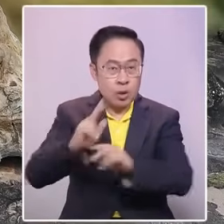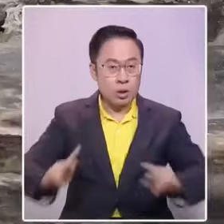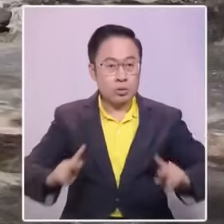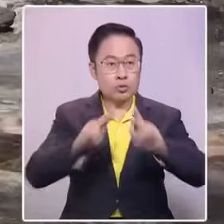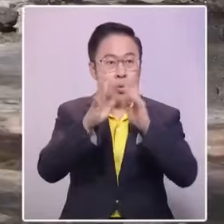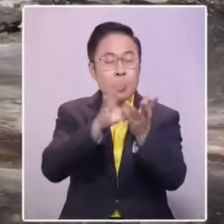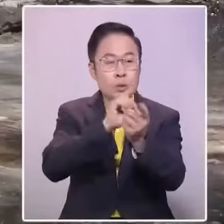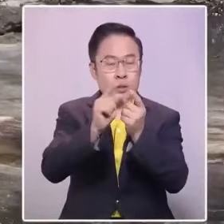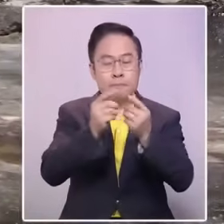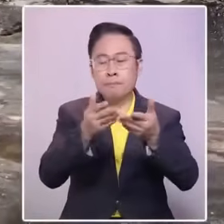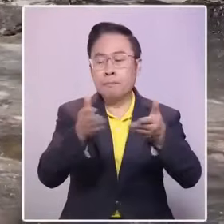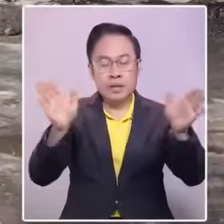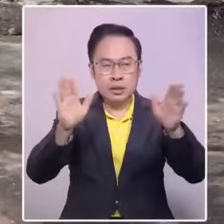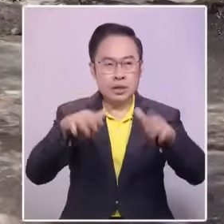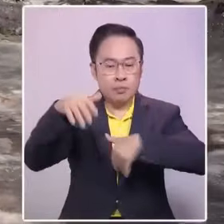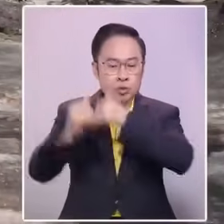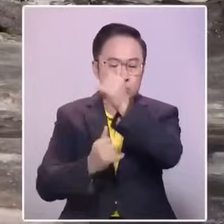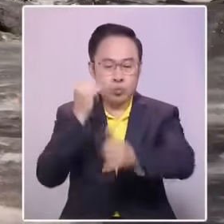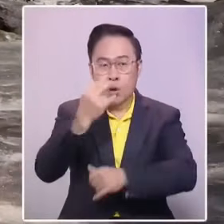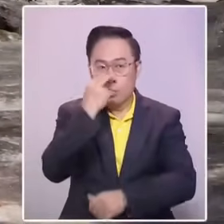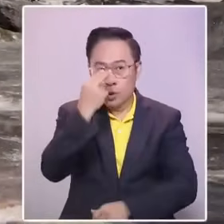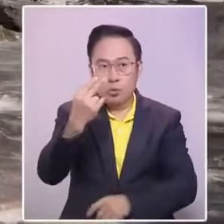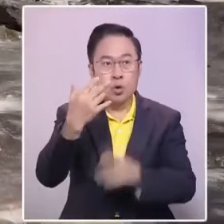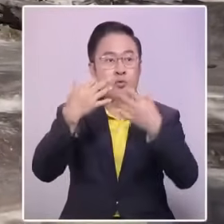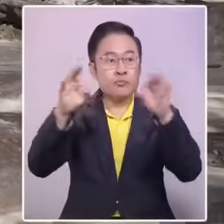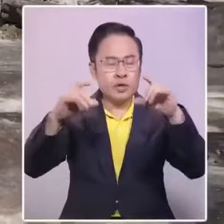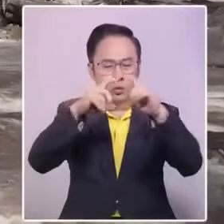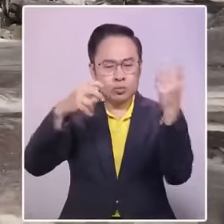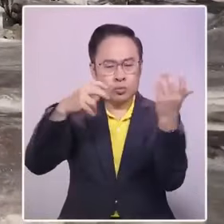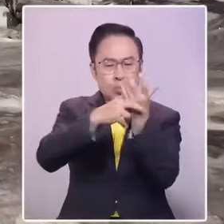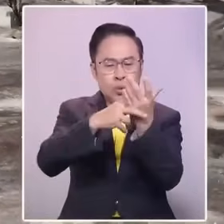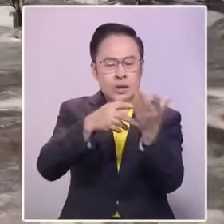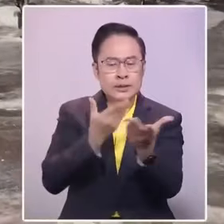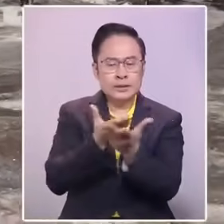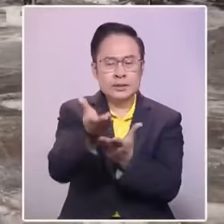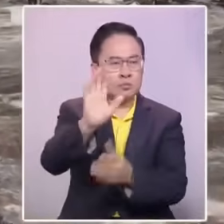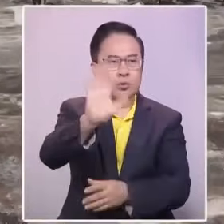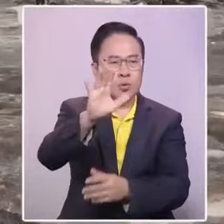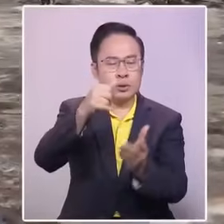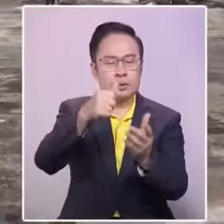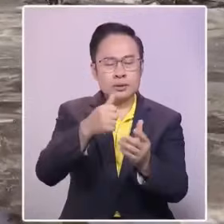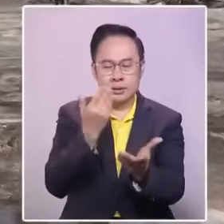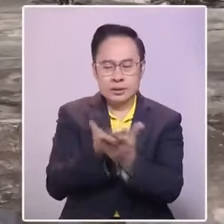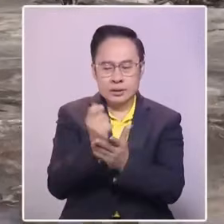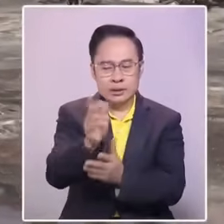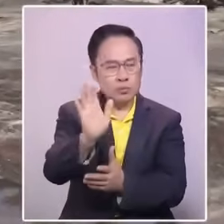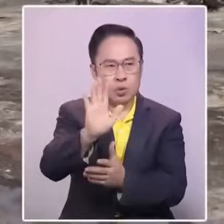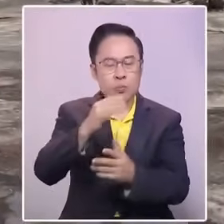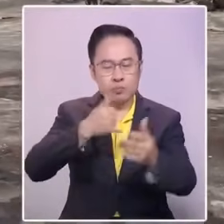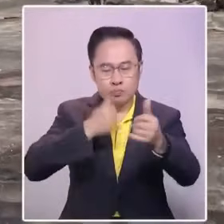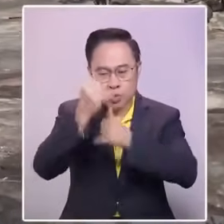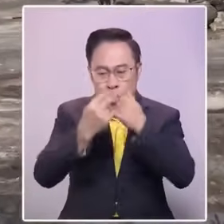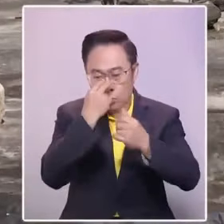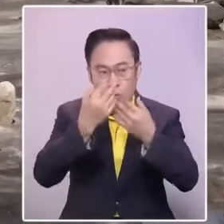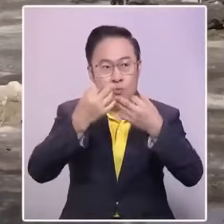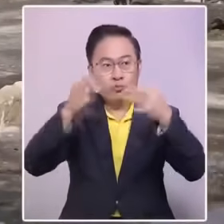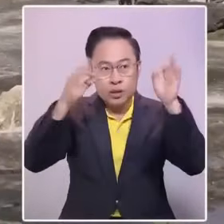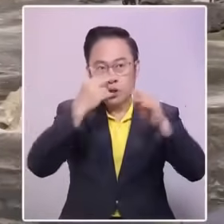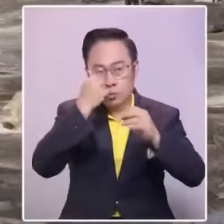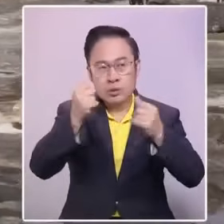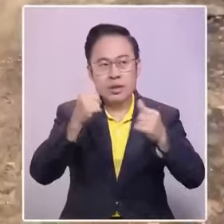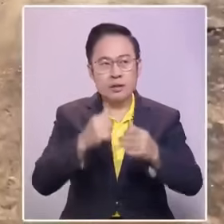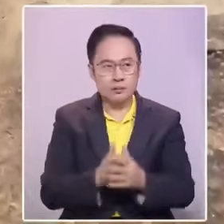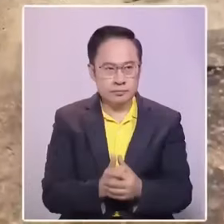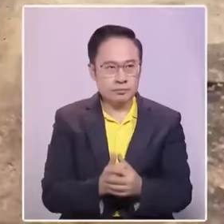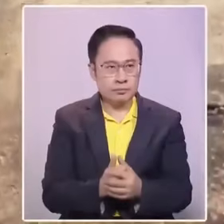โอ้โหอย่างงี้รออะไรล่ะคะวันนี้วันหยุดด้วยมีโอกาสไปกันเลยนะคะไปเฉลิมฉลองค่ะแล้วก็มีนโยบายในการเพิ่มขีดความสามารถ